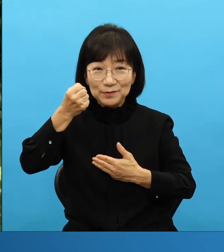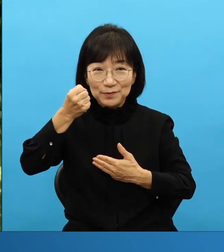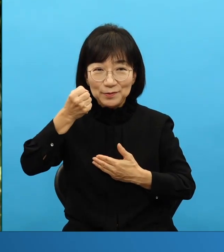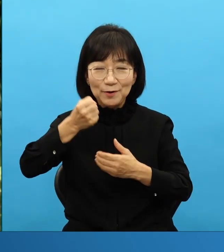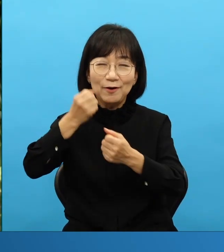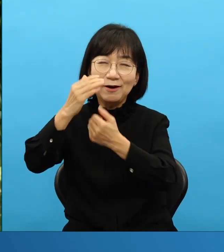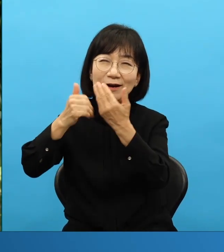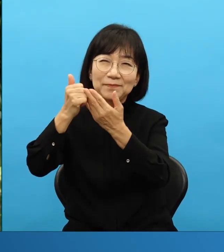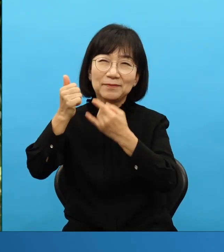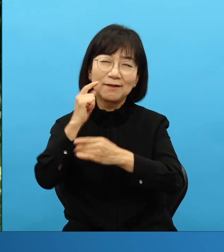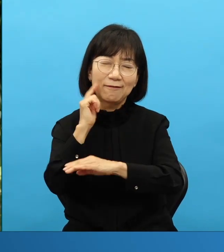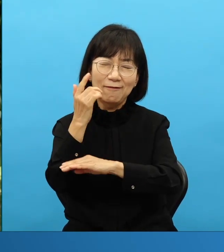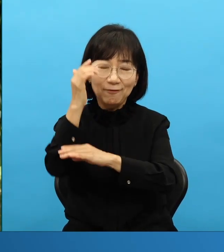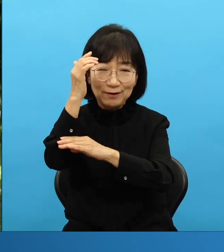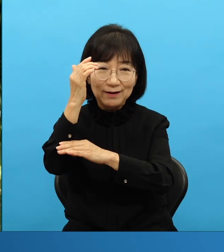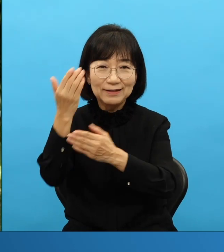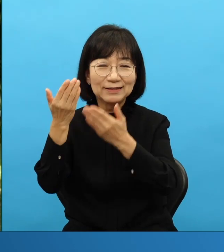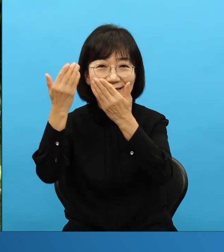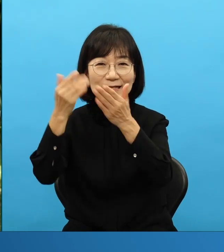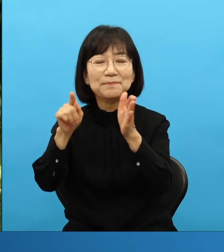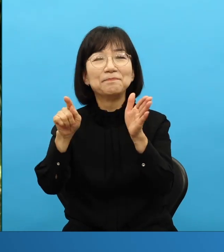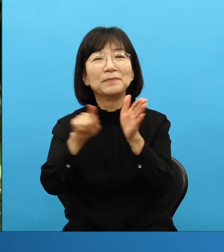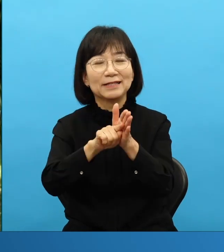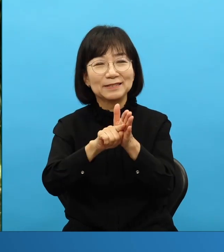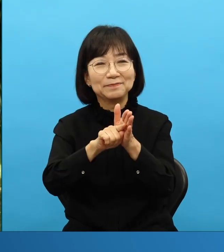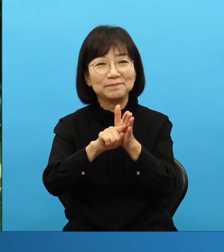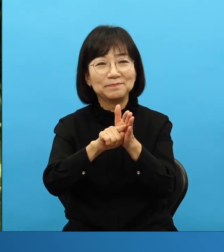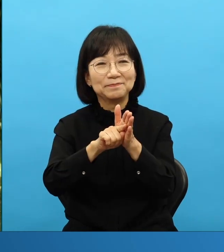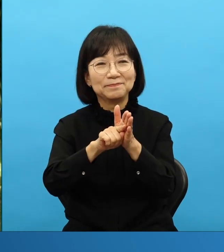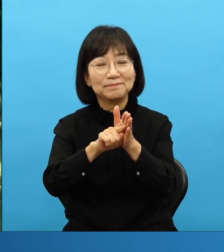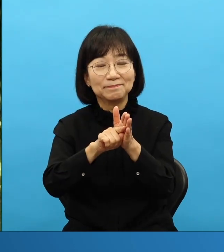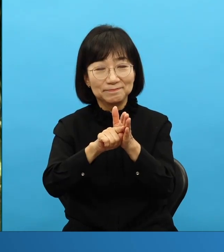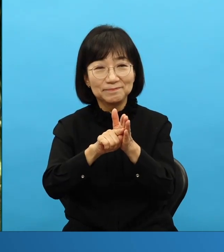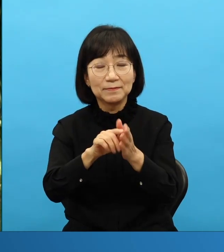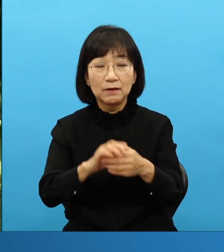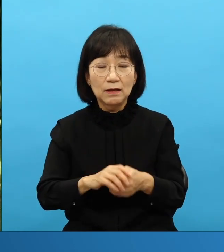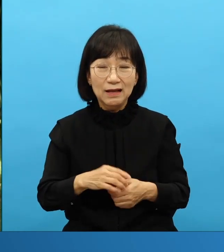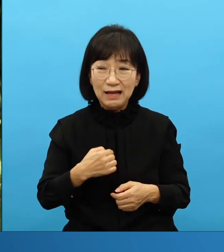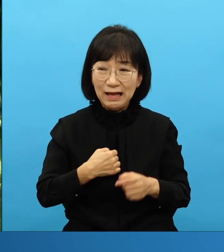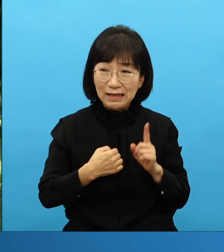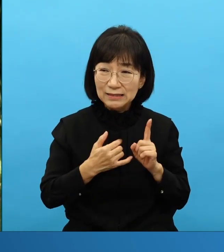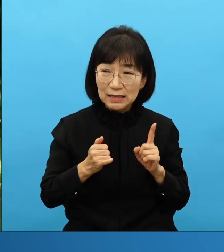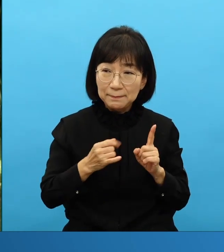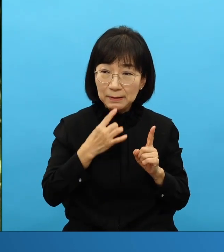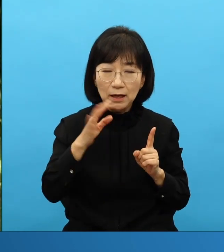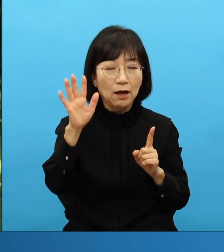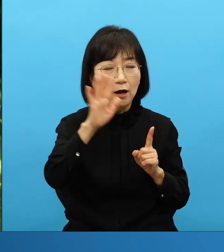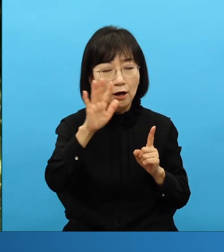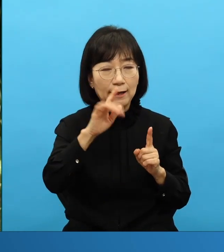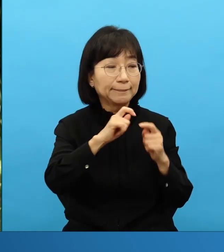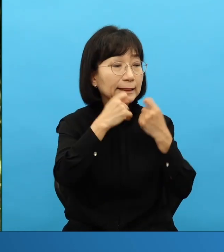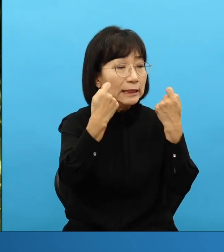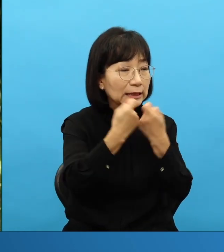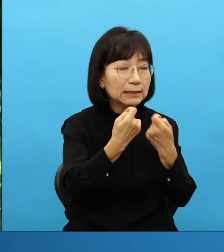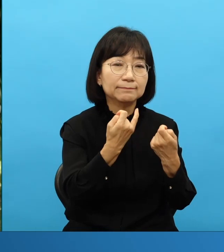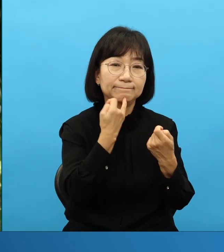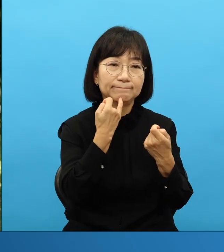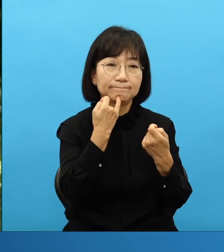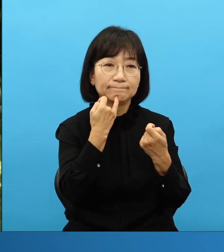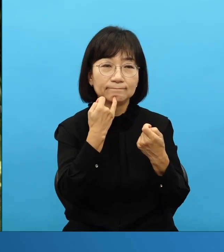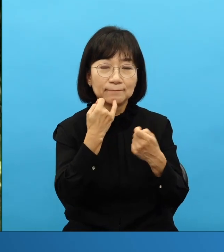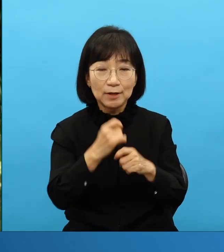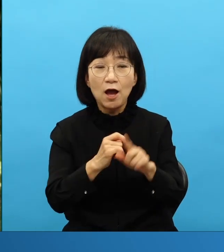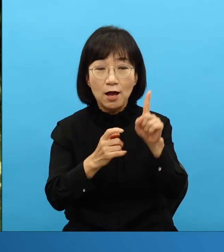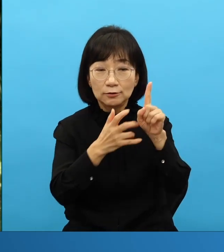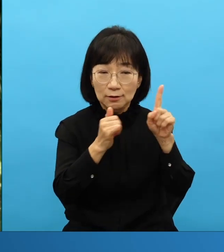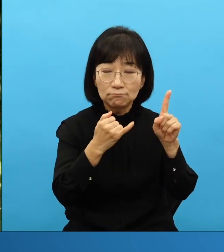영광 돌리는 믿음의 도전을 시작하셨으면 좋겠고요. 꼭 혼자만 해야 되나요? 아닙니다. 팀으로도 얼마든지 구성하셔서